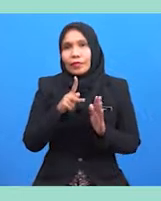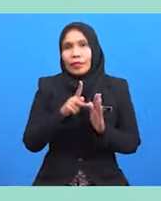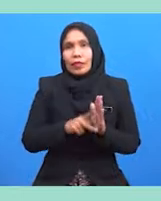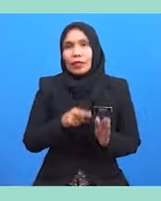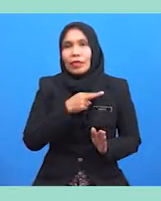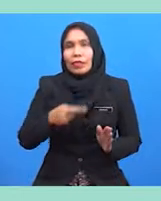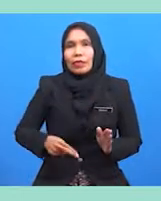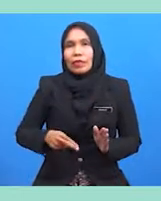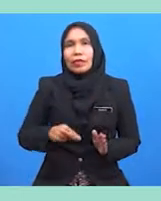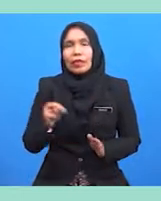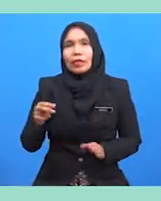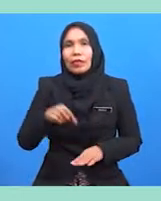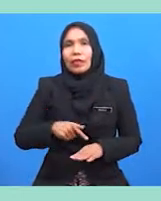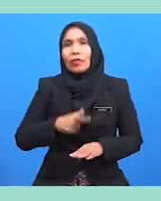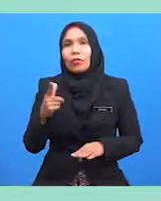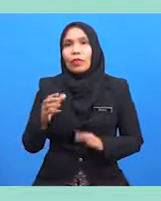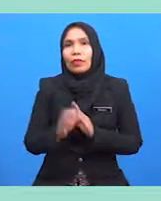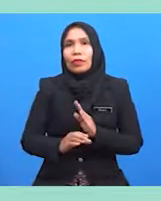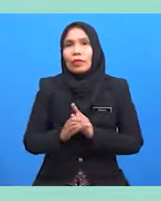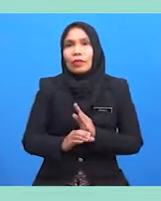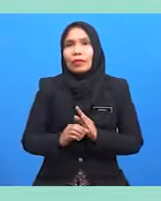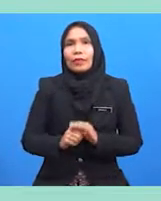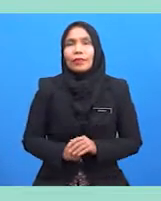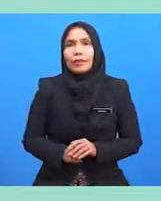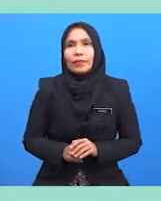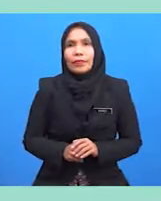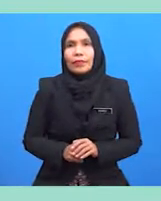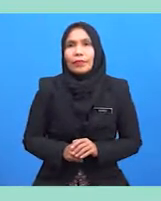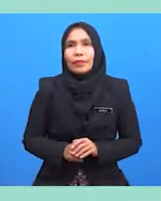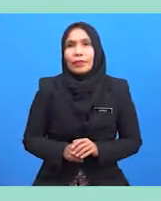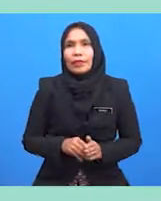dan menguntungkan dari semasa ke semasa.